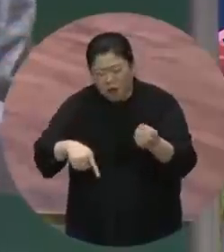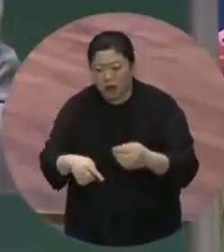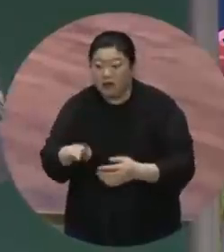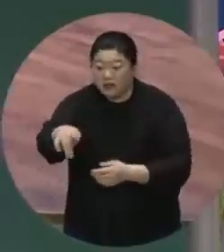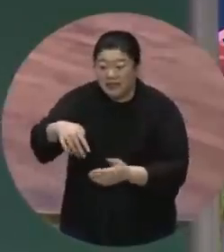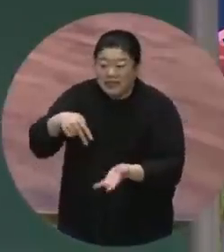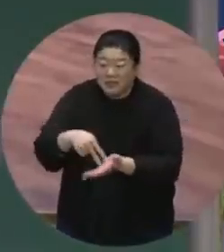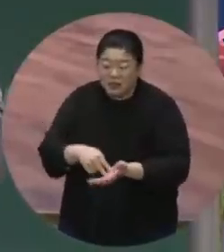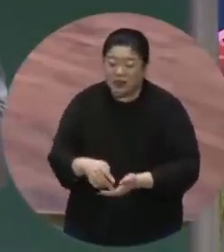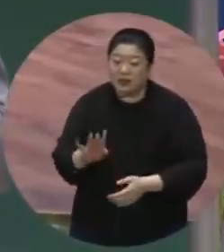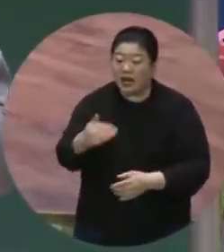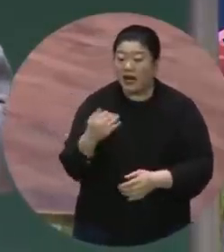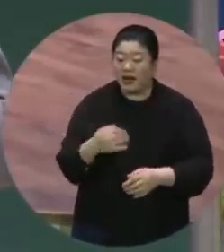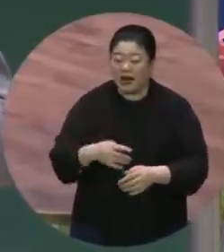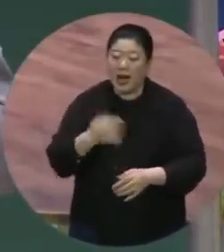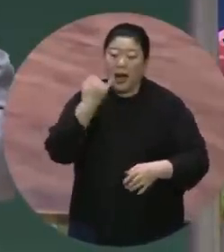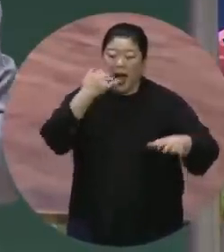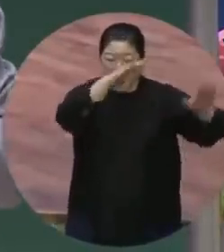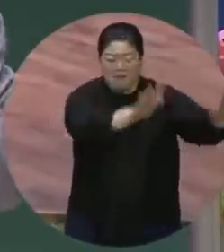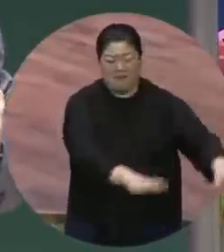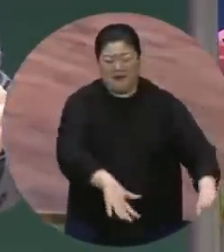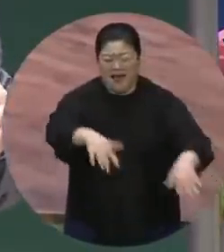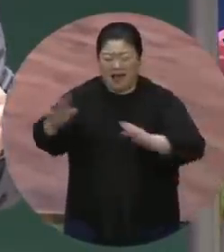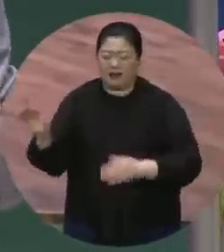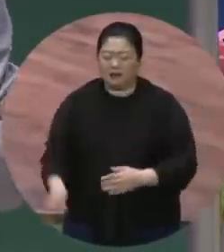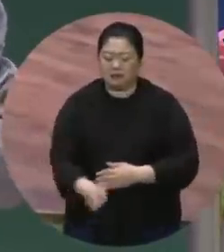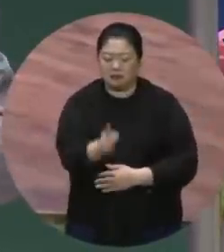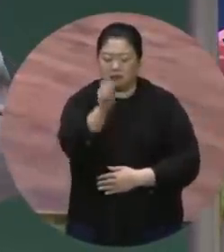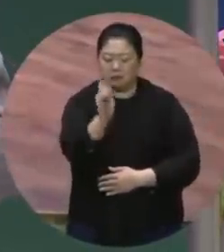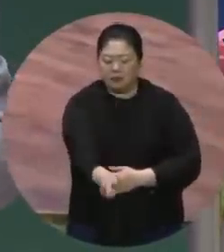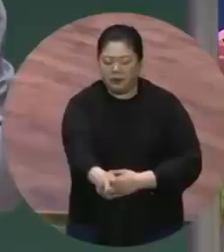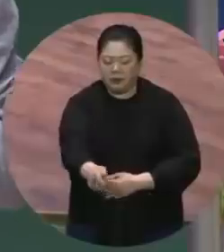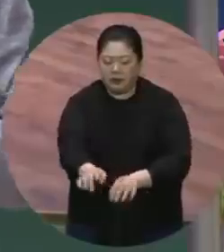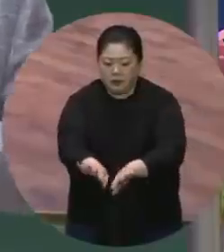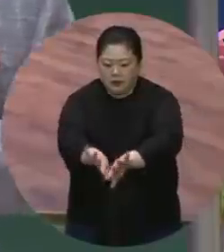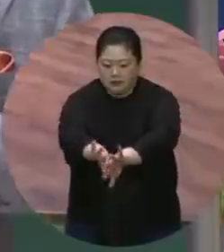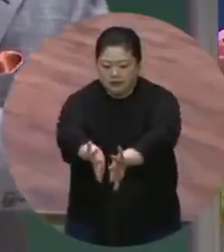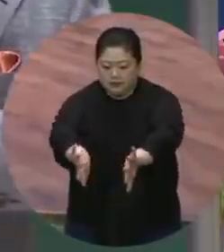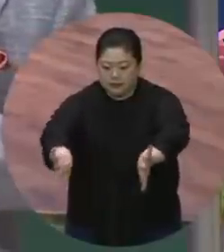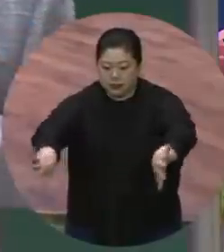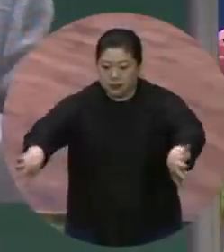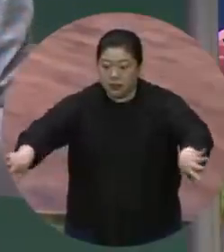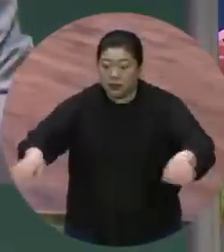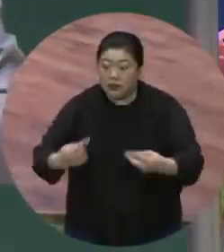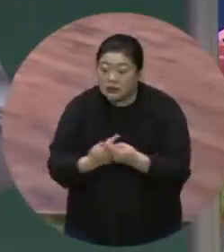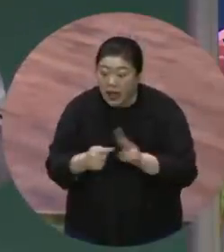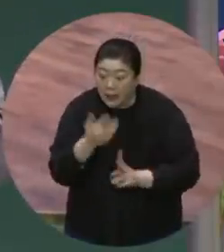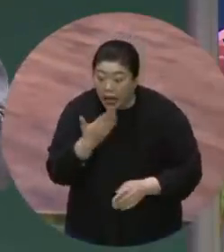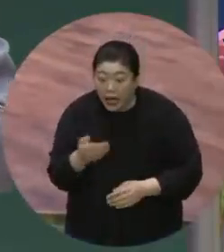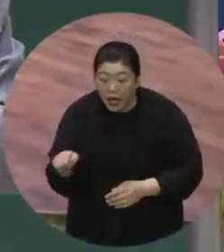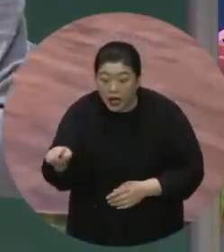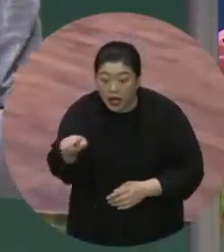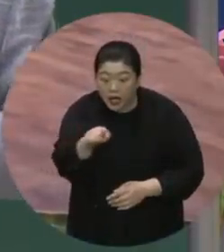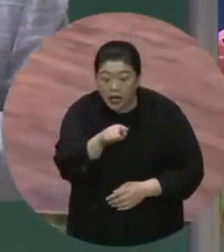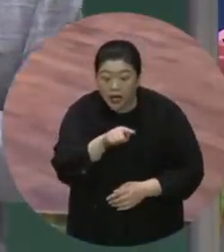안 돼. 하나님이 막 홍해 바다를 갈라버렸다. 바다를 갈라버렸다. 길을 내버렸어.